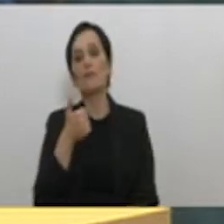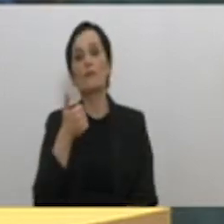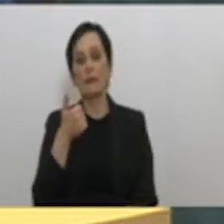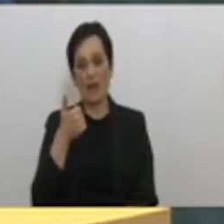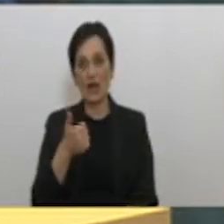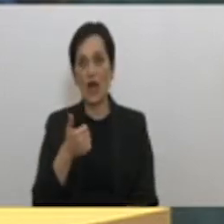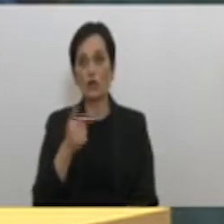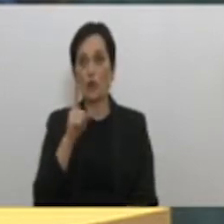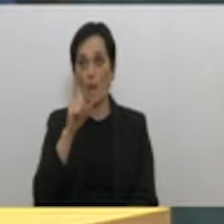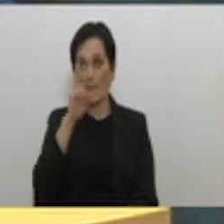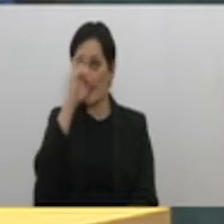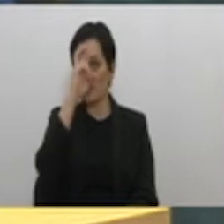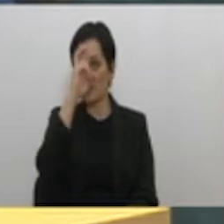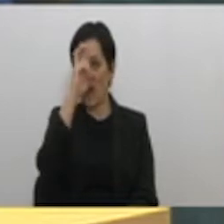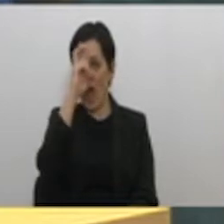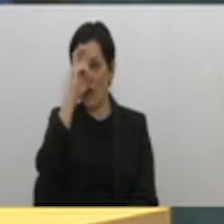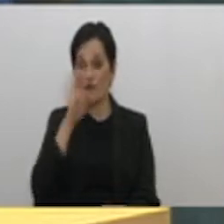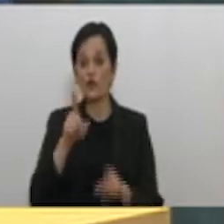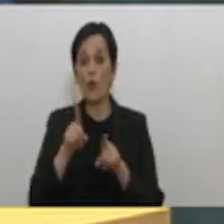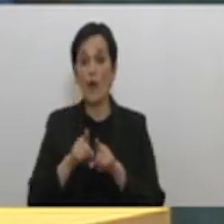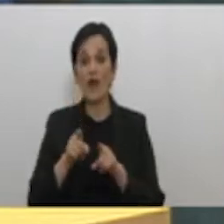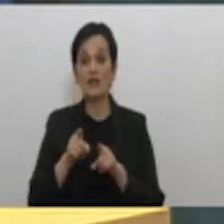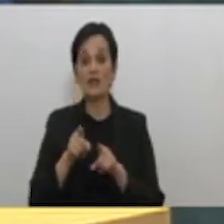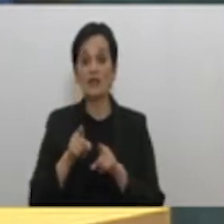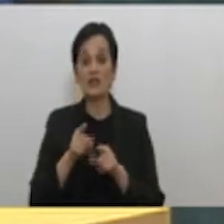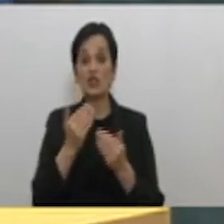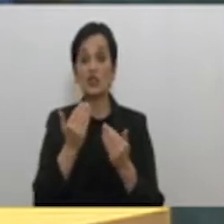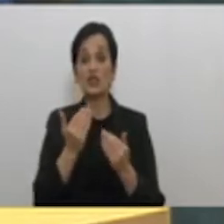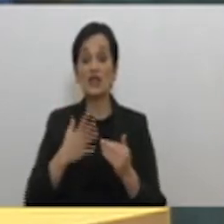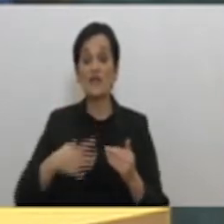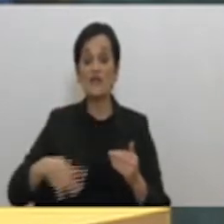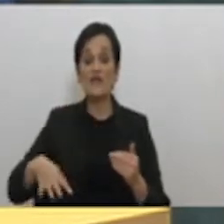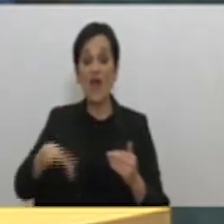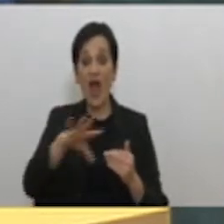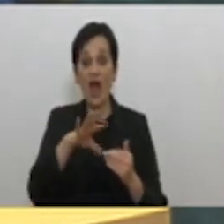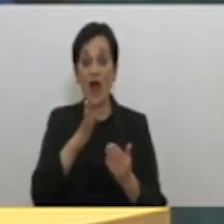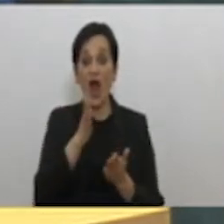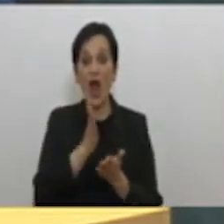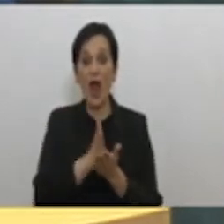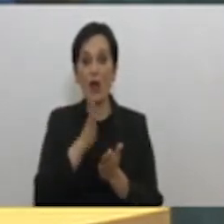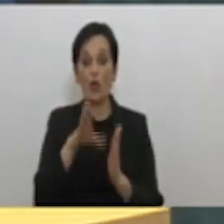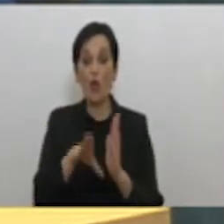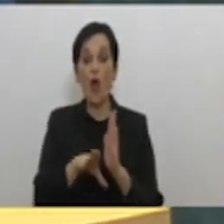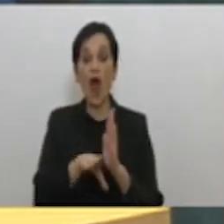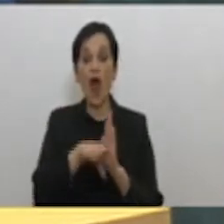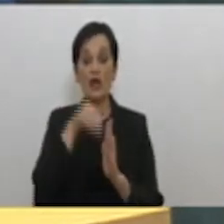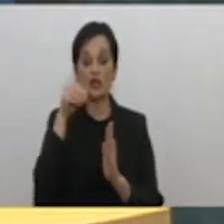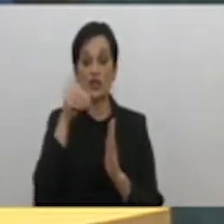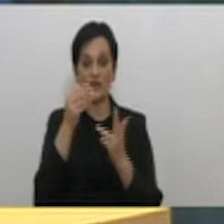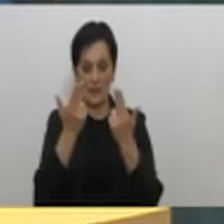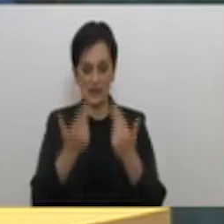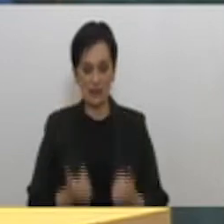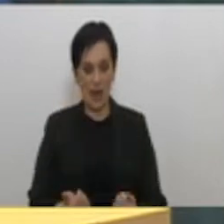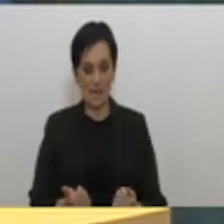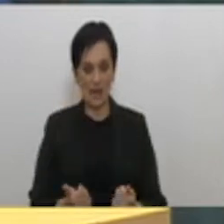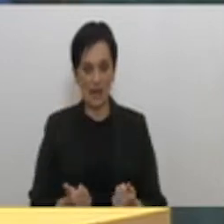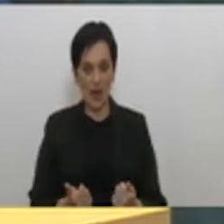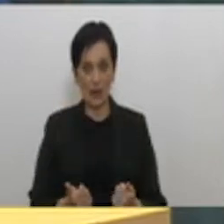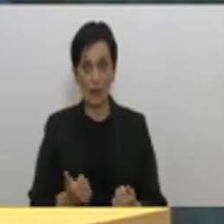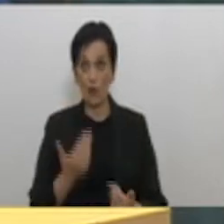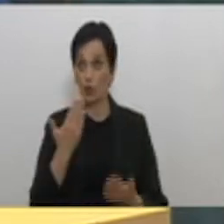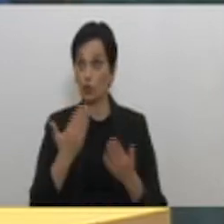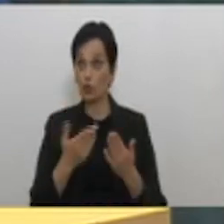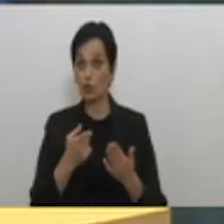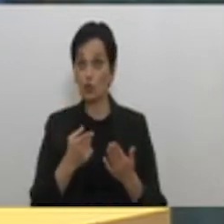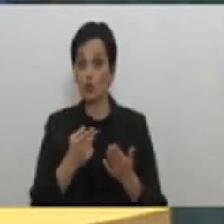costum taurobe biese copili cu magram stânam cuvec anas e cole bărce une bi sam ghiare beli romelit tuar da umt